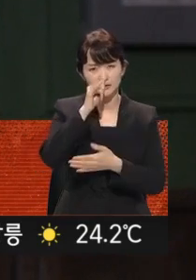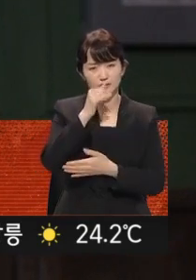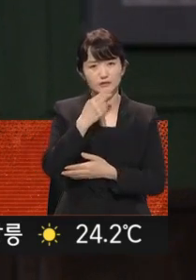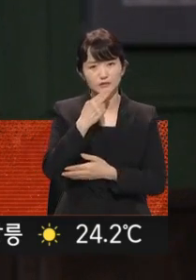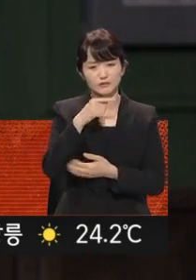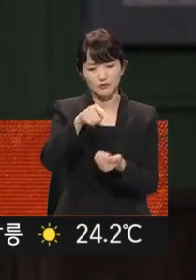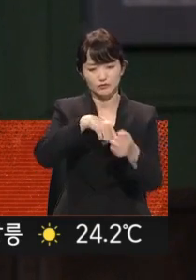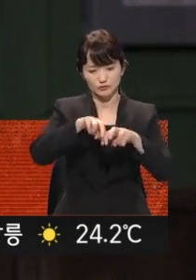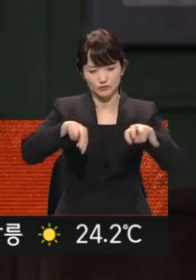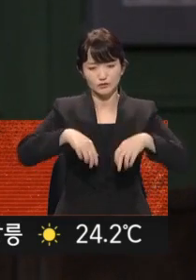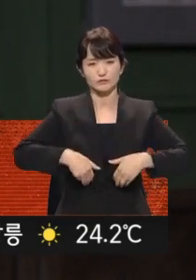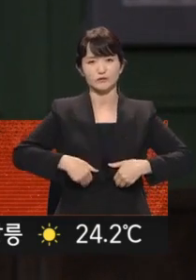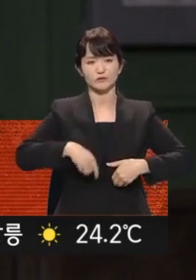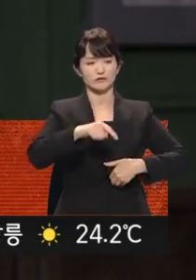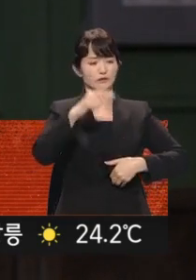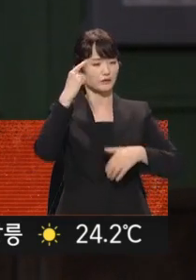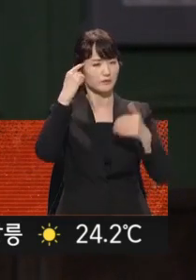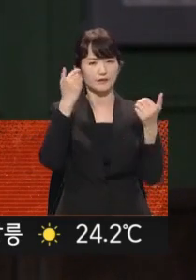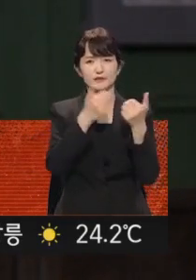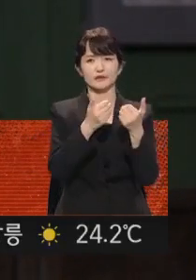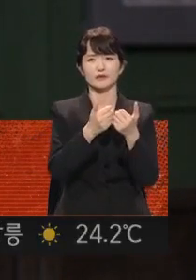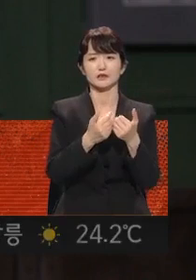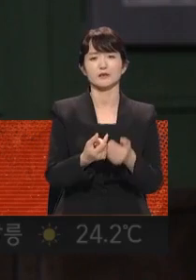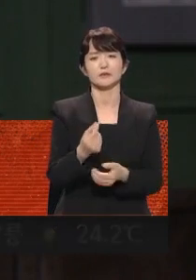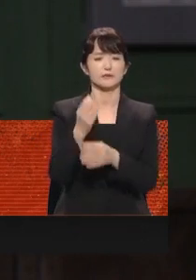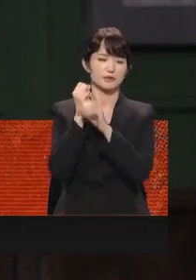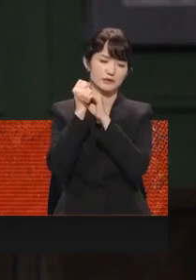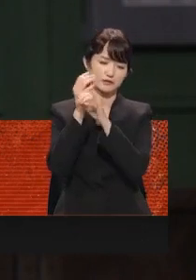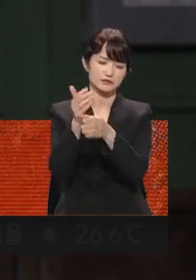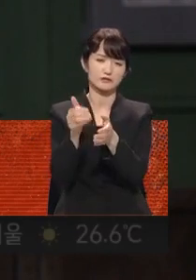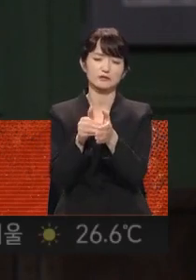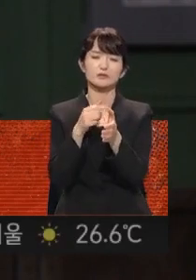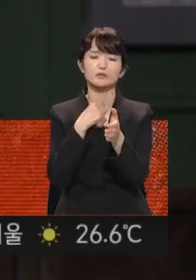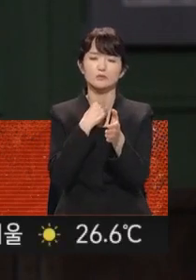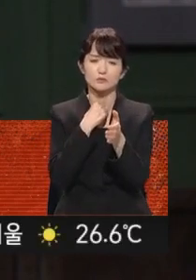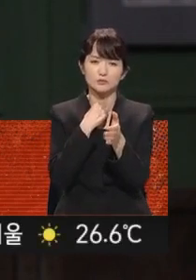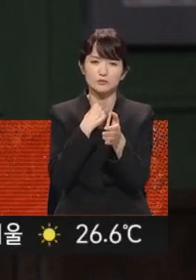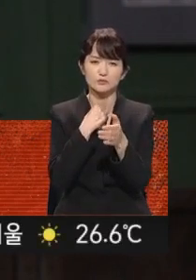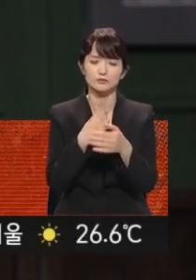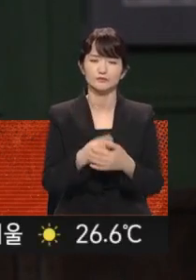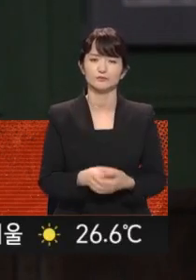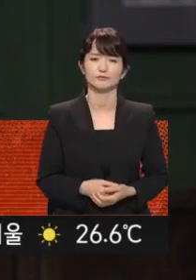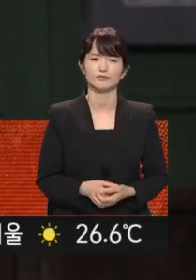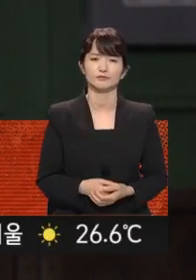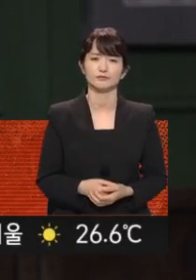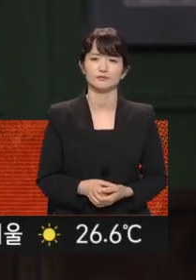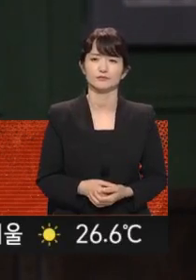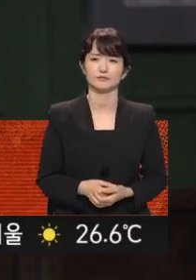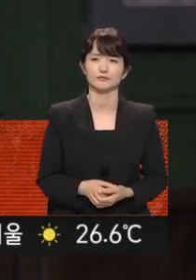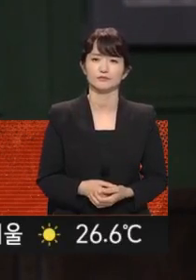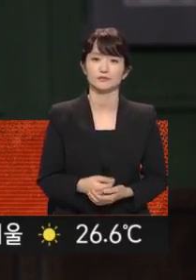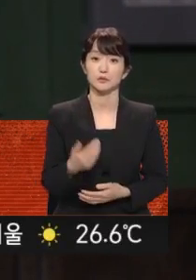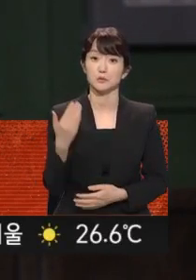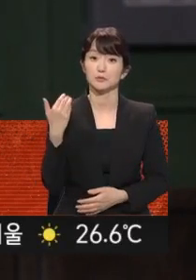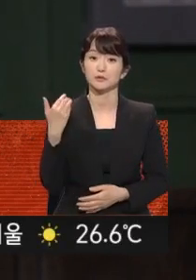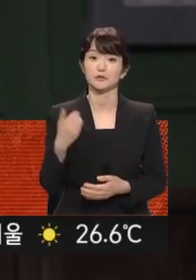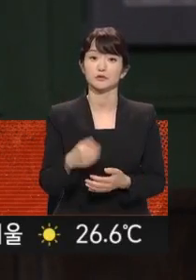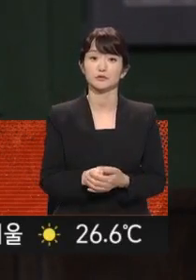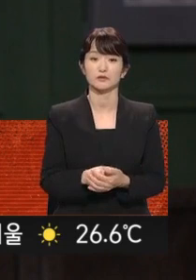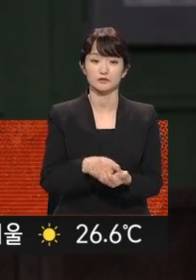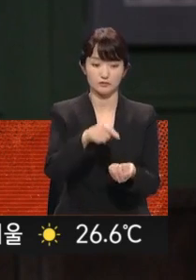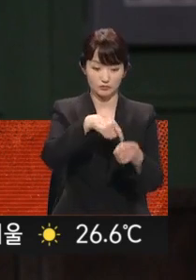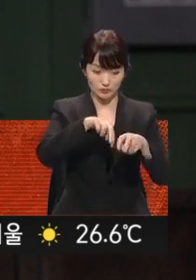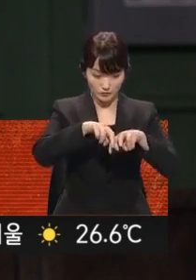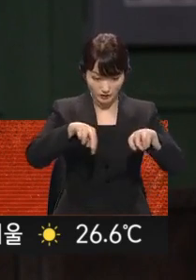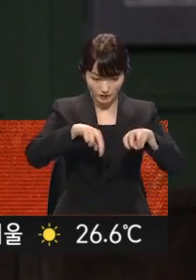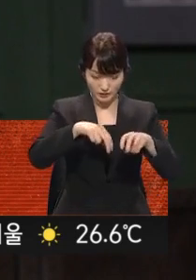하지만 유족이 이걸 반대하면서 빨리 장례를 마무리하고 싶어하는 그런 상황이라고 전해지고 있었는데요 좀 전에 부검을